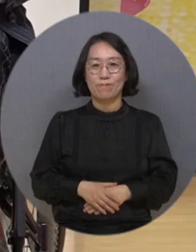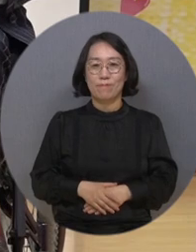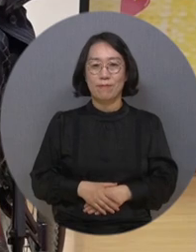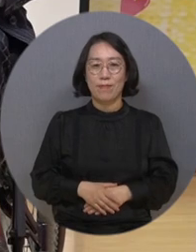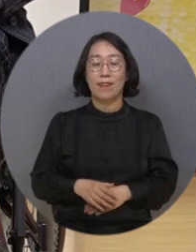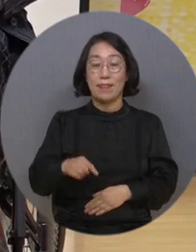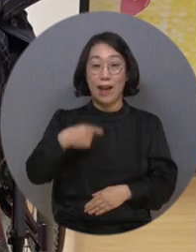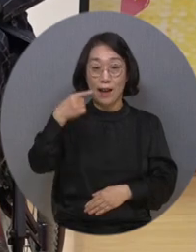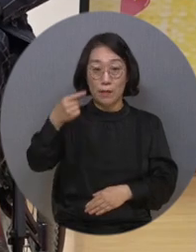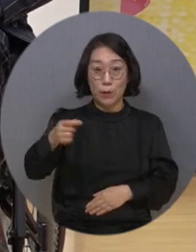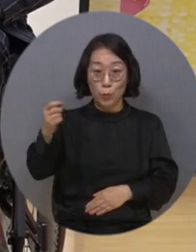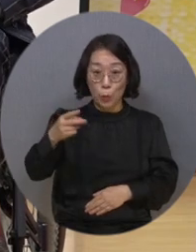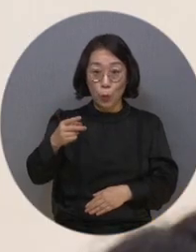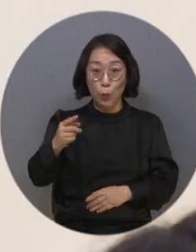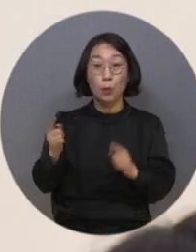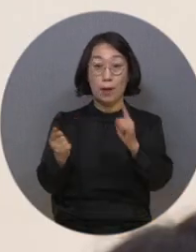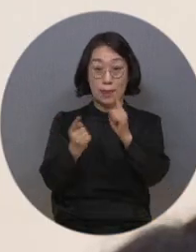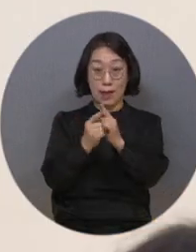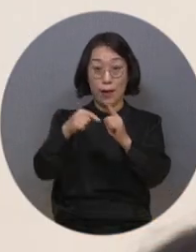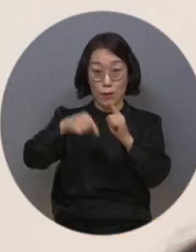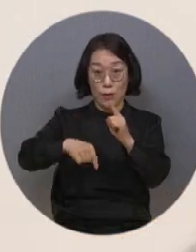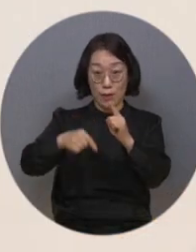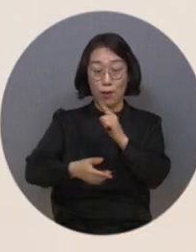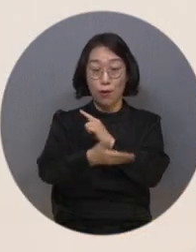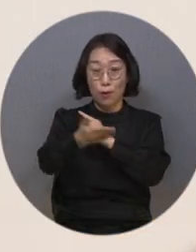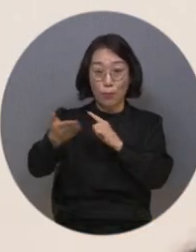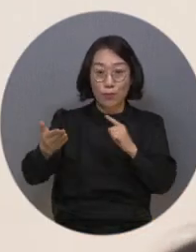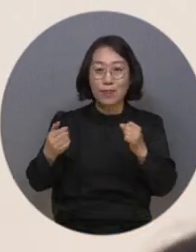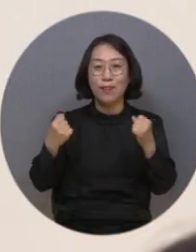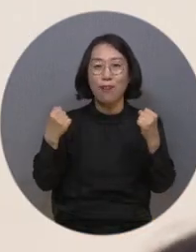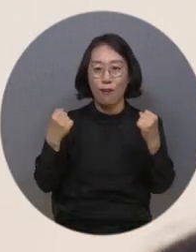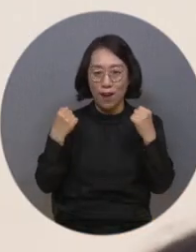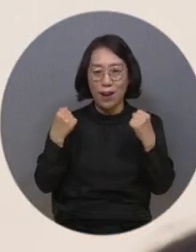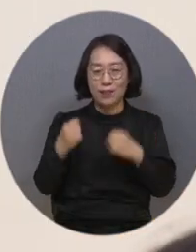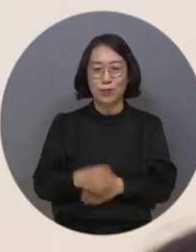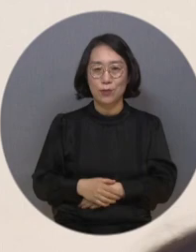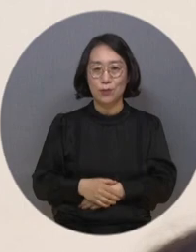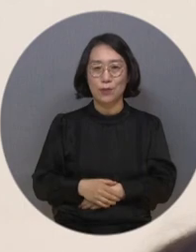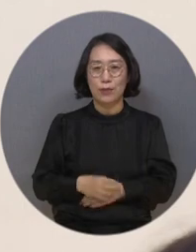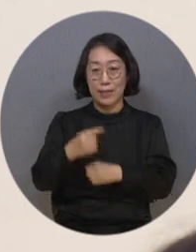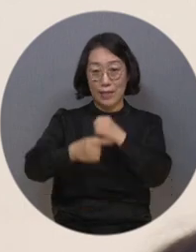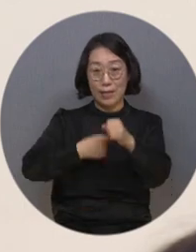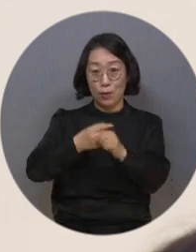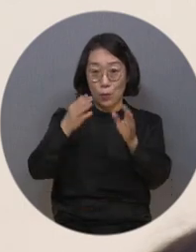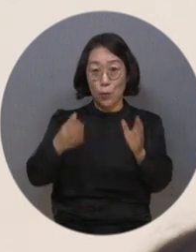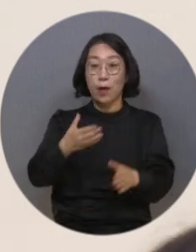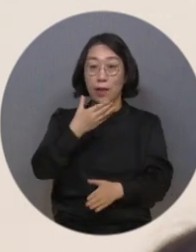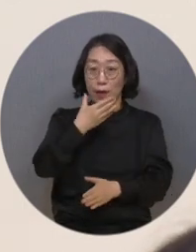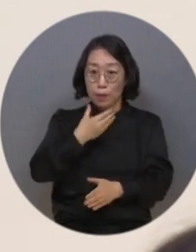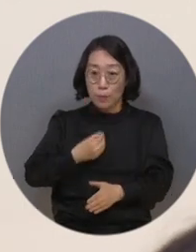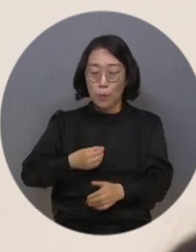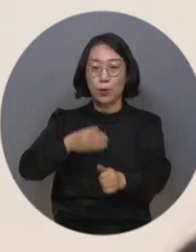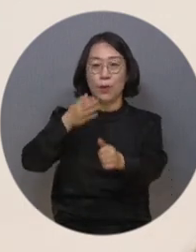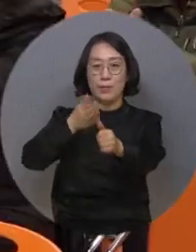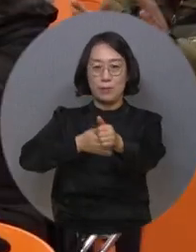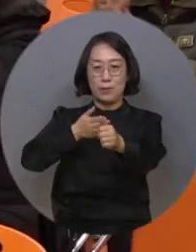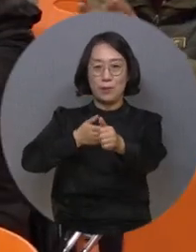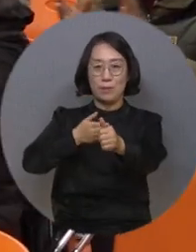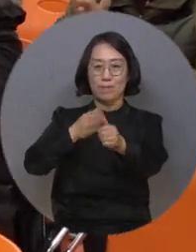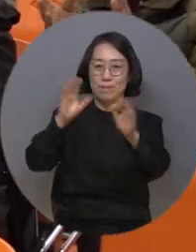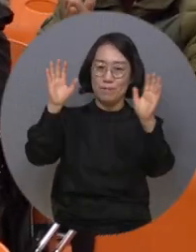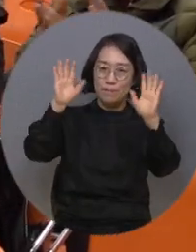다음에도 저희가 또 찾아올 테니까요. 늘 건강하시고 또 새해도 복 많이 받으세요.